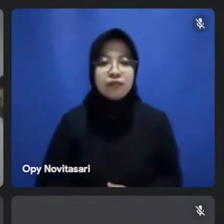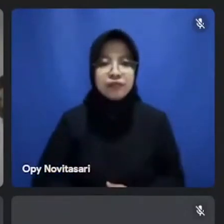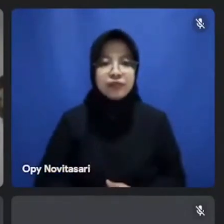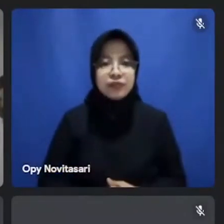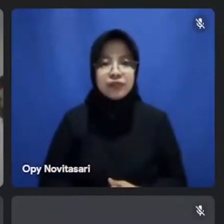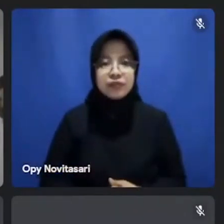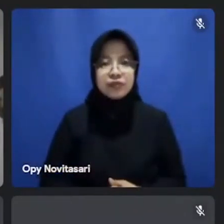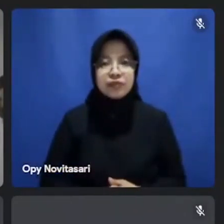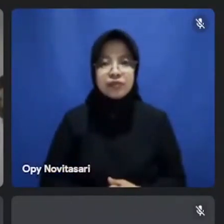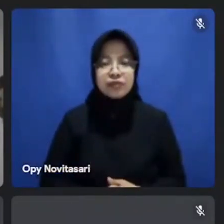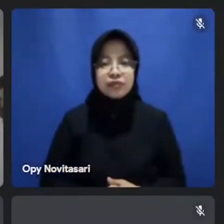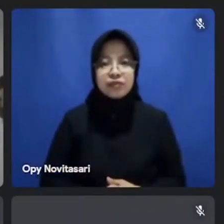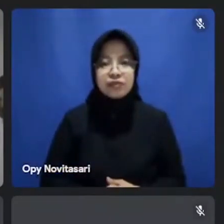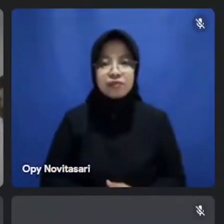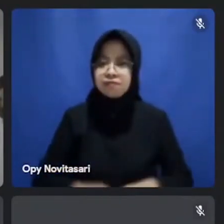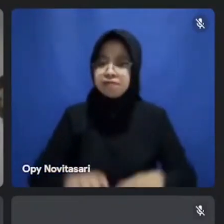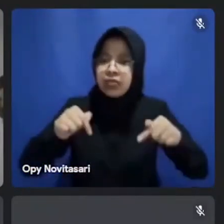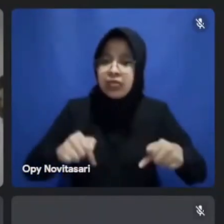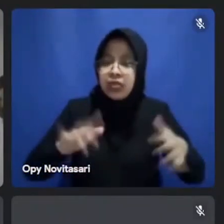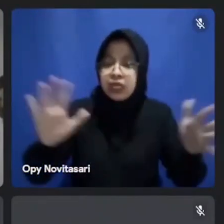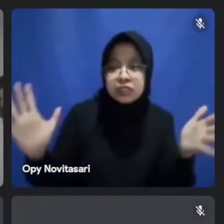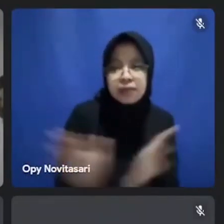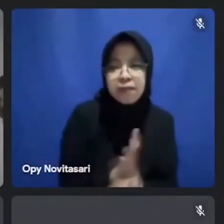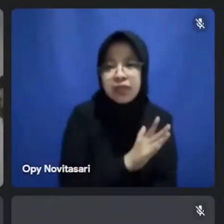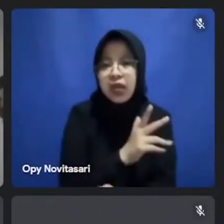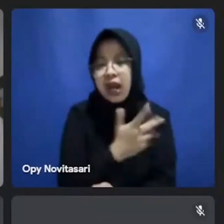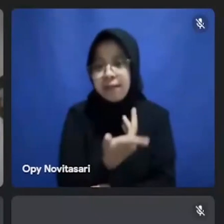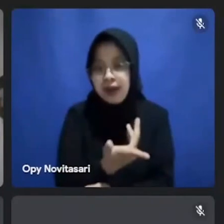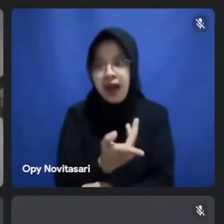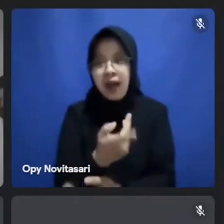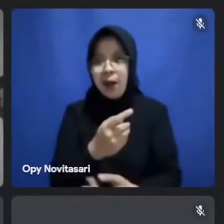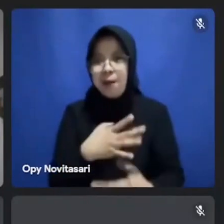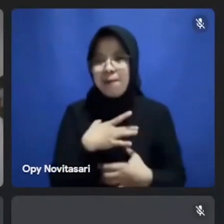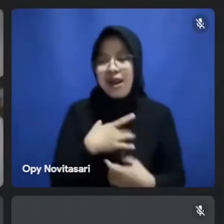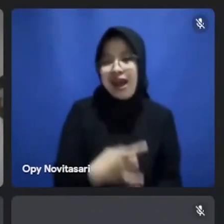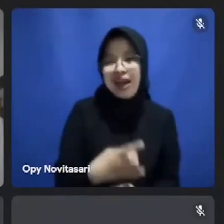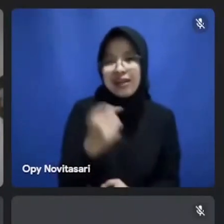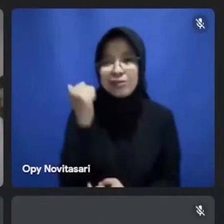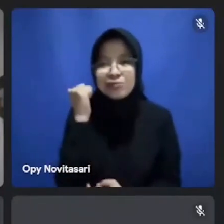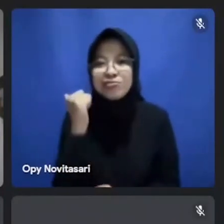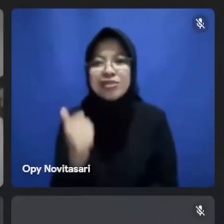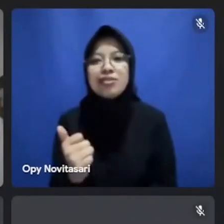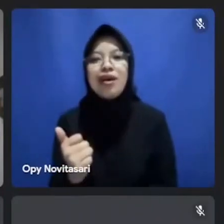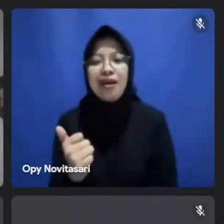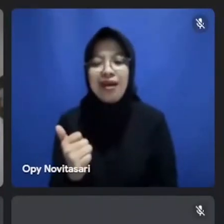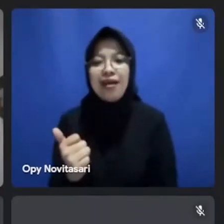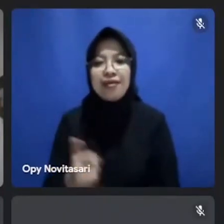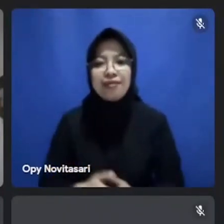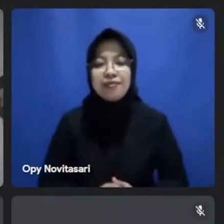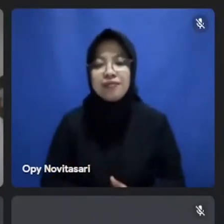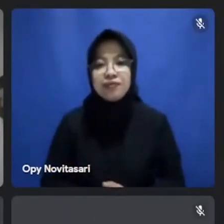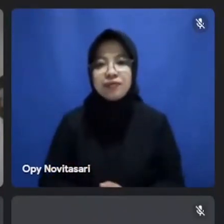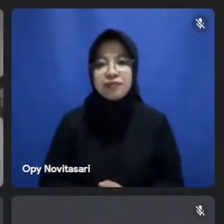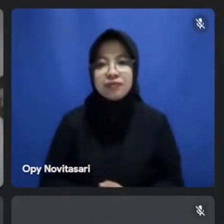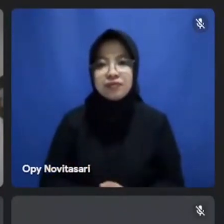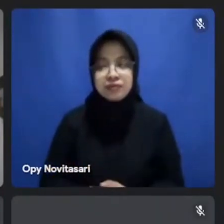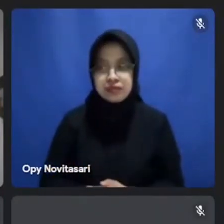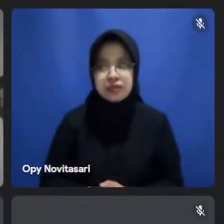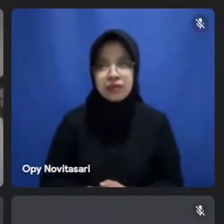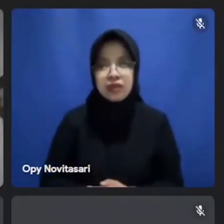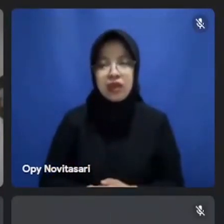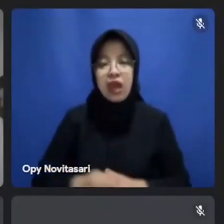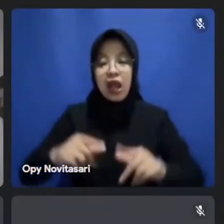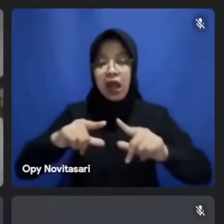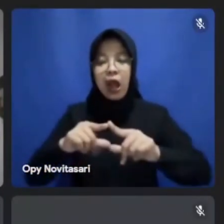orang ini akan menjadi menarik karena ee mendukung keragaman